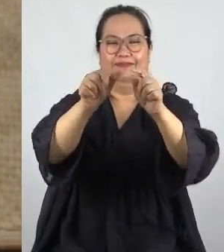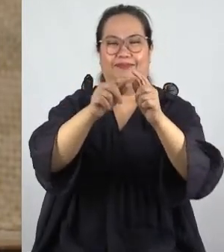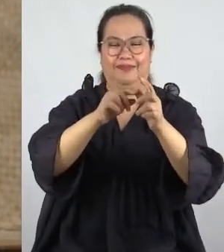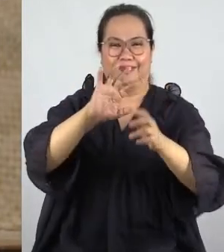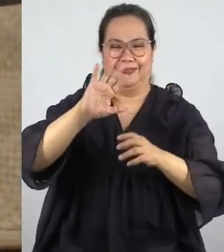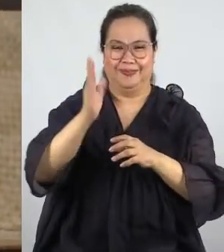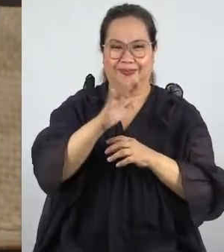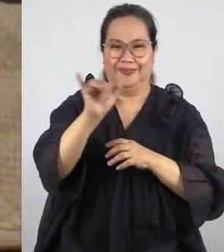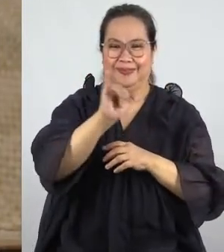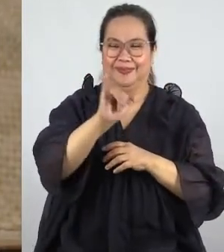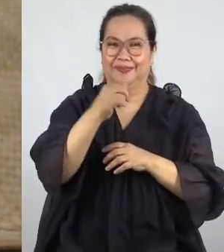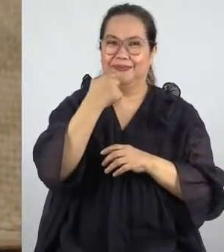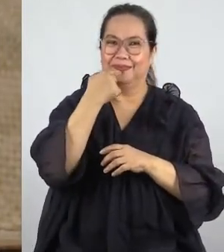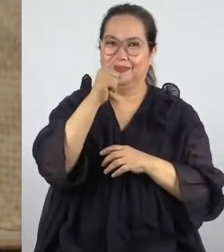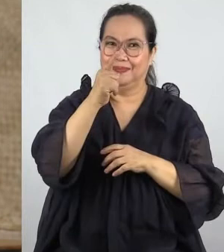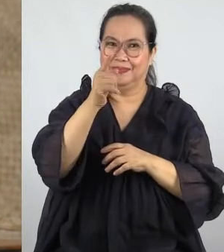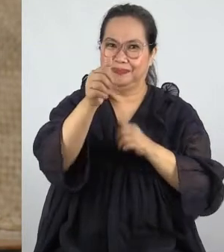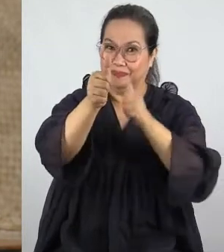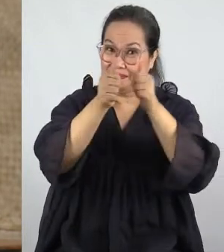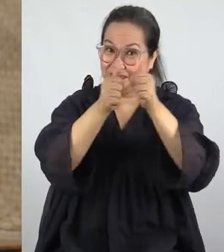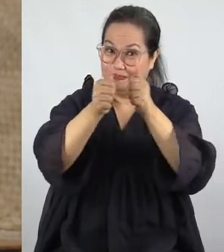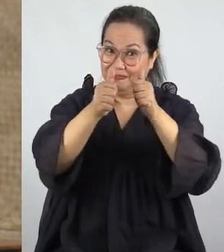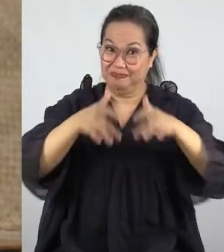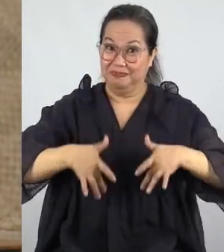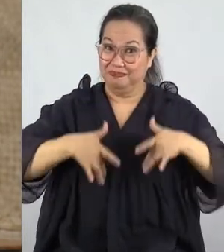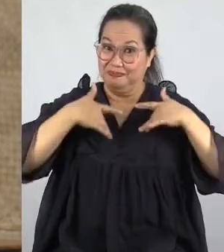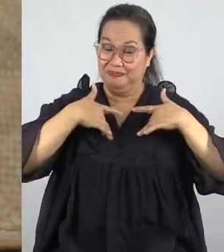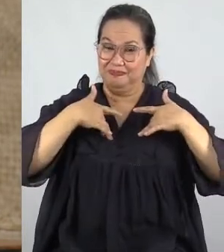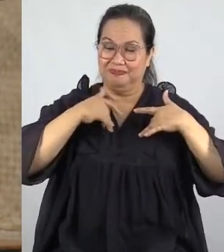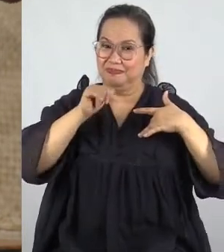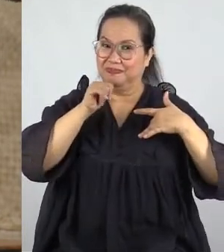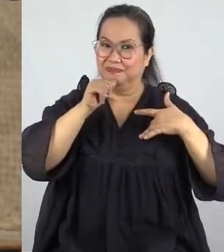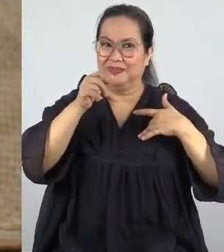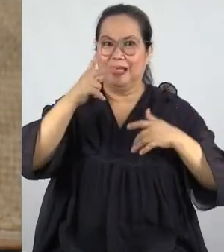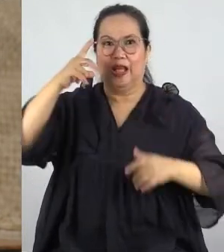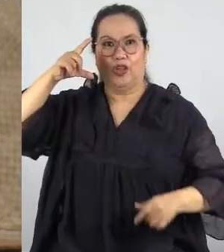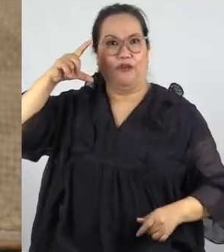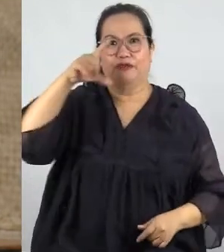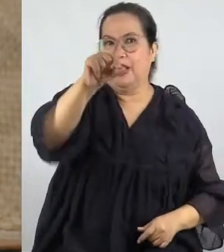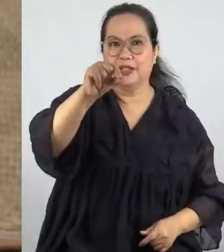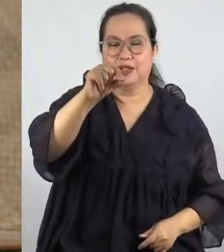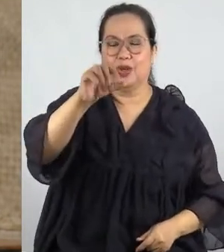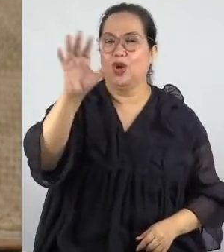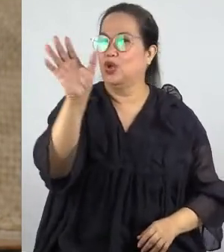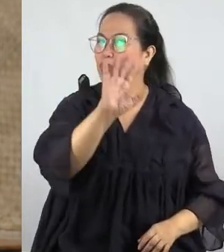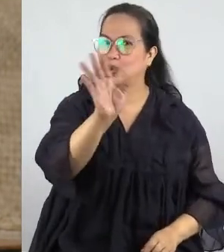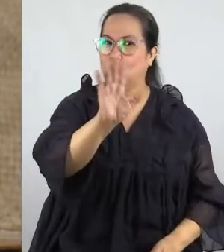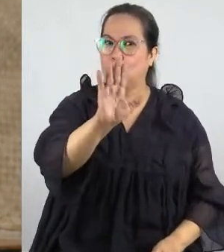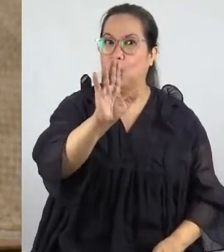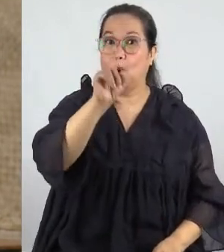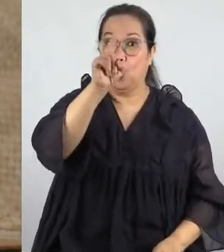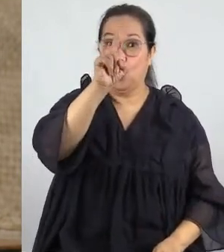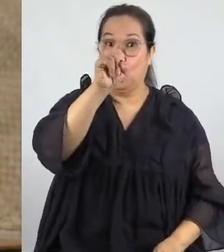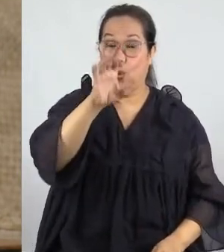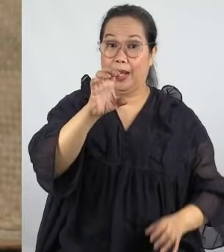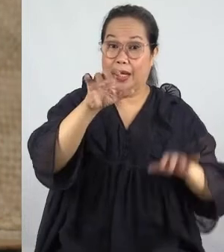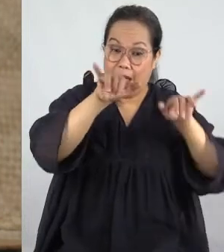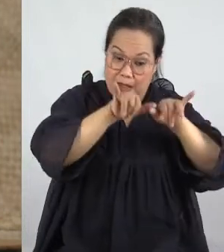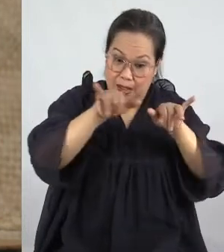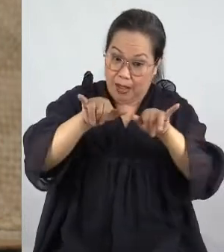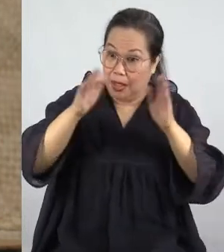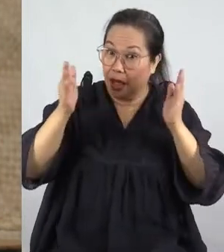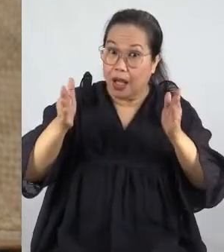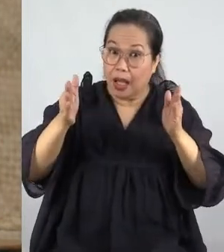ang babadya na ang karera ng buhay ay hindi sprint. Hindi po 100-meter